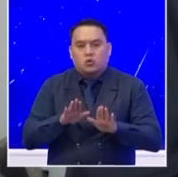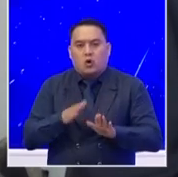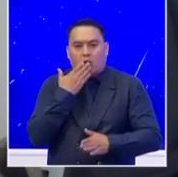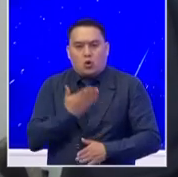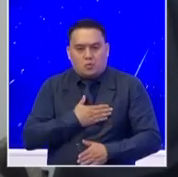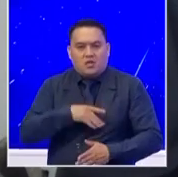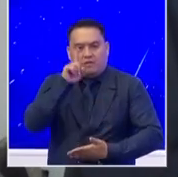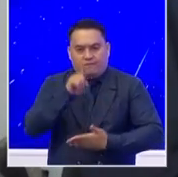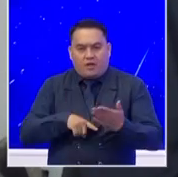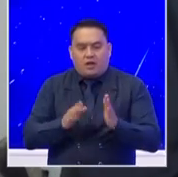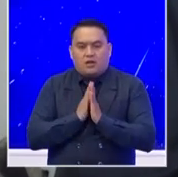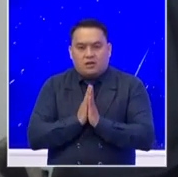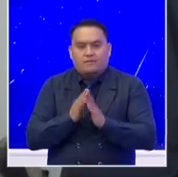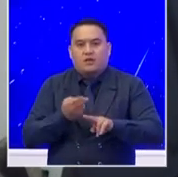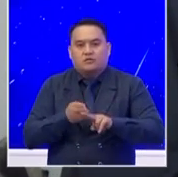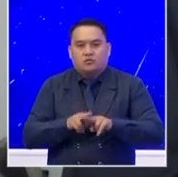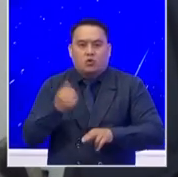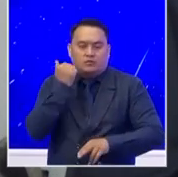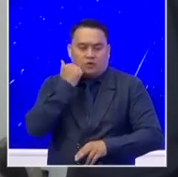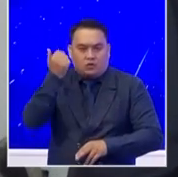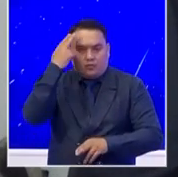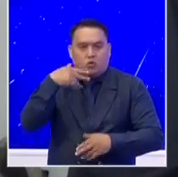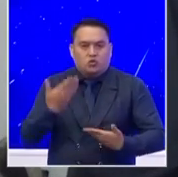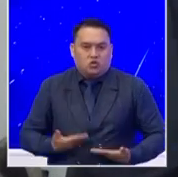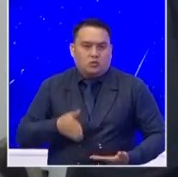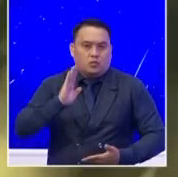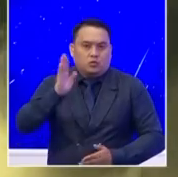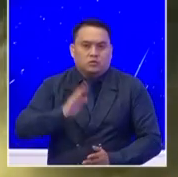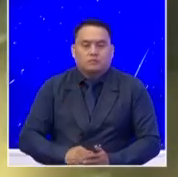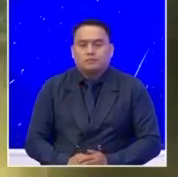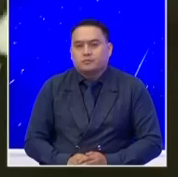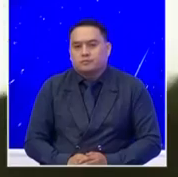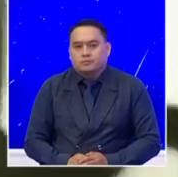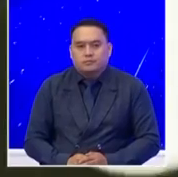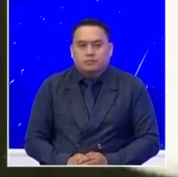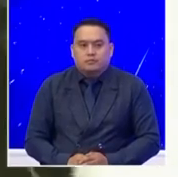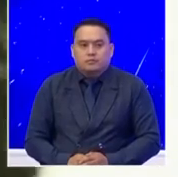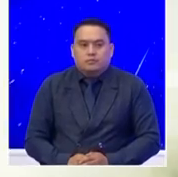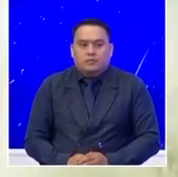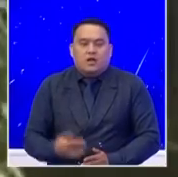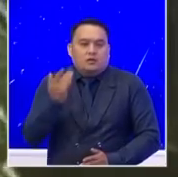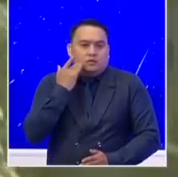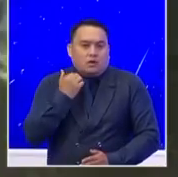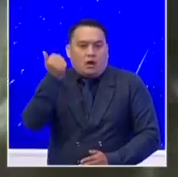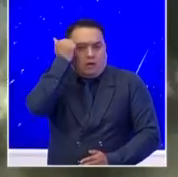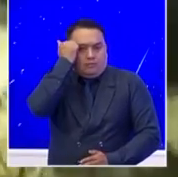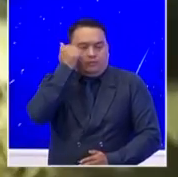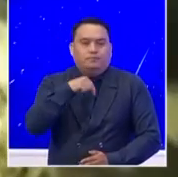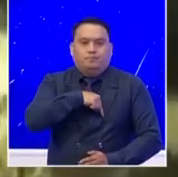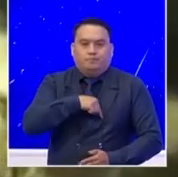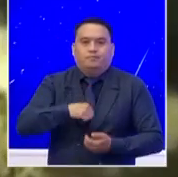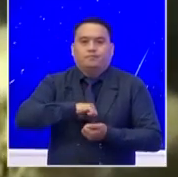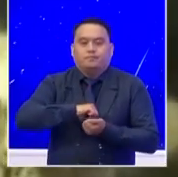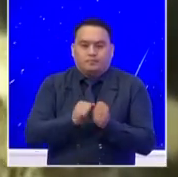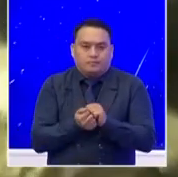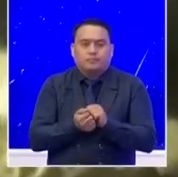будешь верить, будешь держаться, значит, жить будешь. Ратные подвиги отцов и дедов навсегда останутся в памяти потомков. Ведь